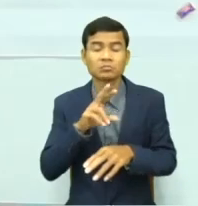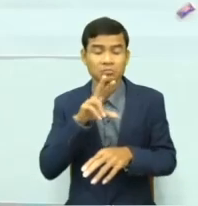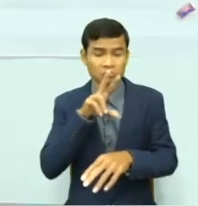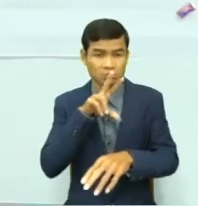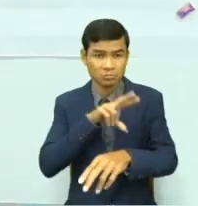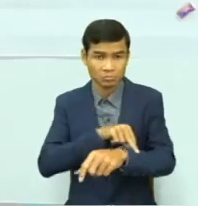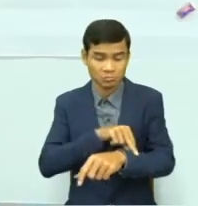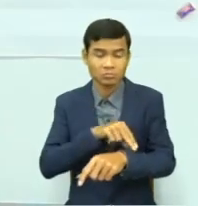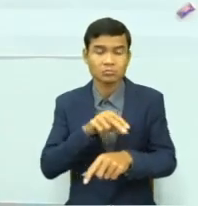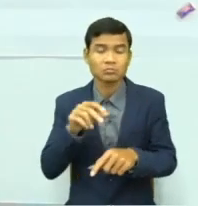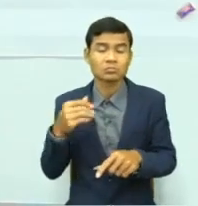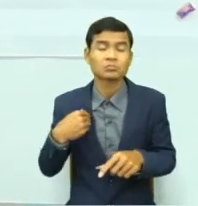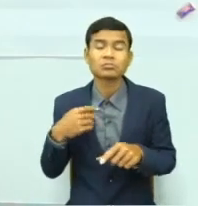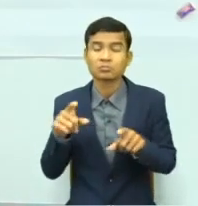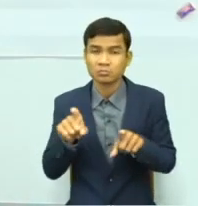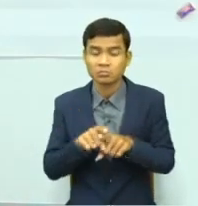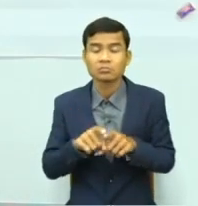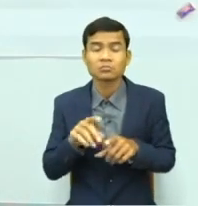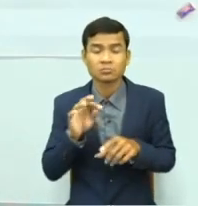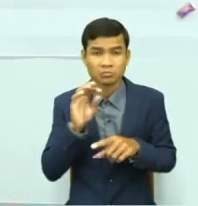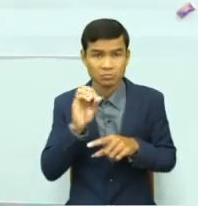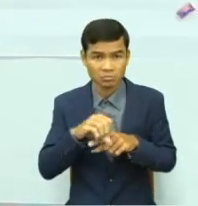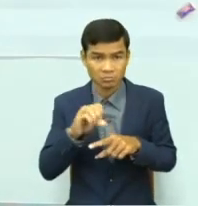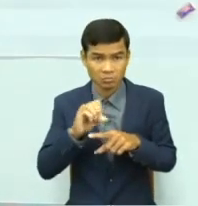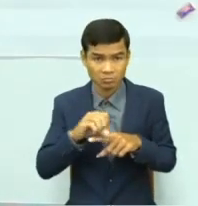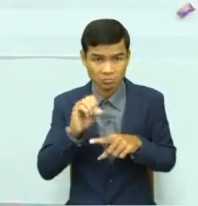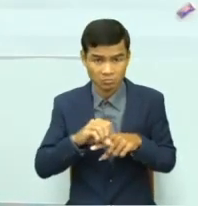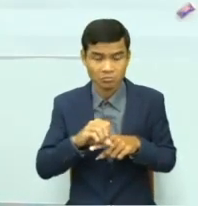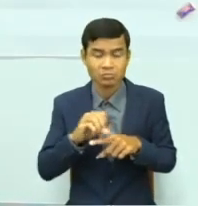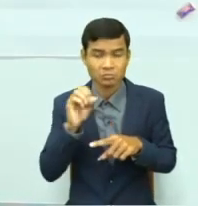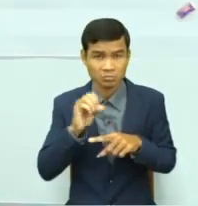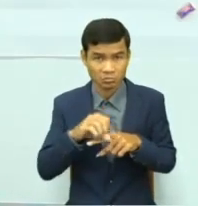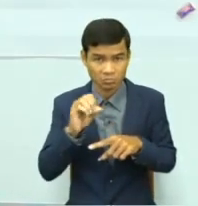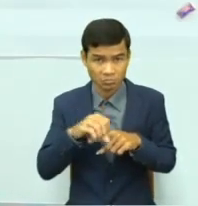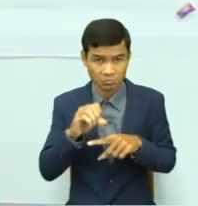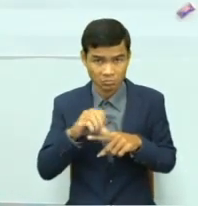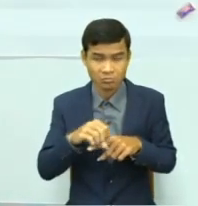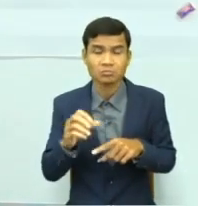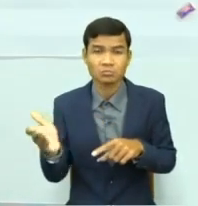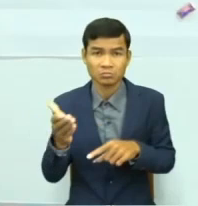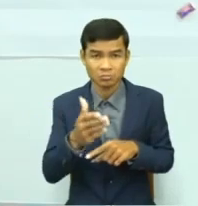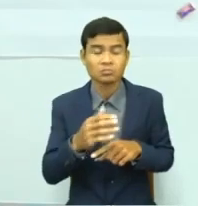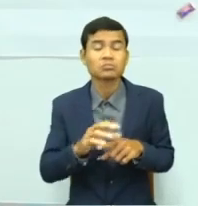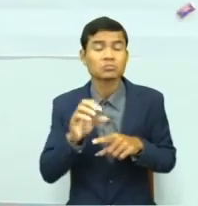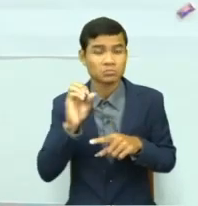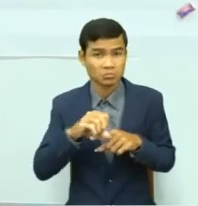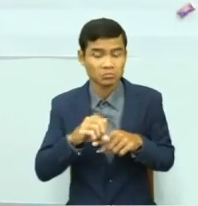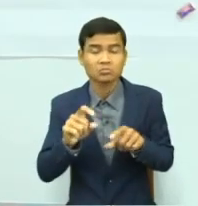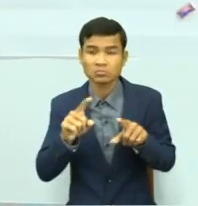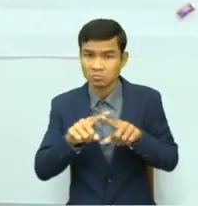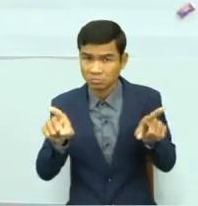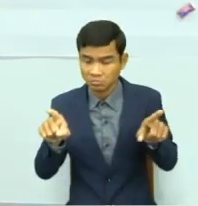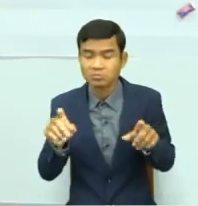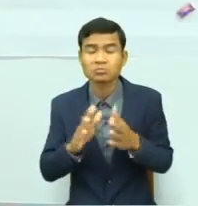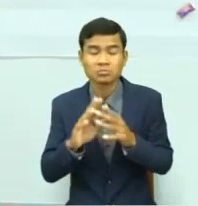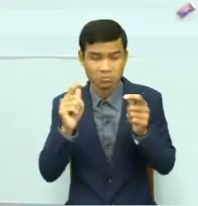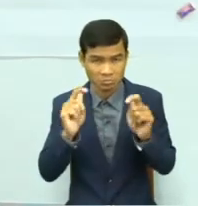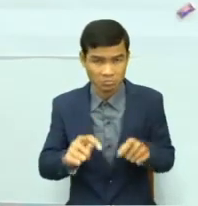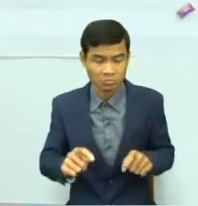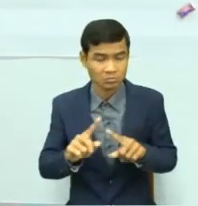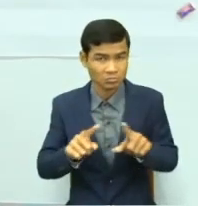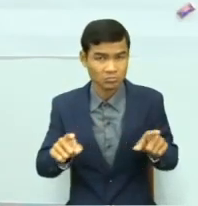sống bơ khó khní nà con chà nè chà vì miên priệp này cứ miên sống bơ khó vì sát lờ lột còn tại rụt riêng rồi bỏ vía